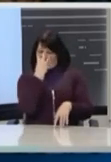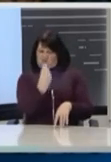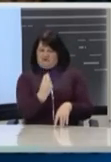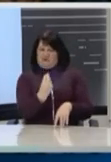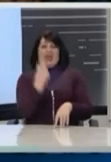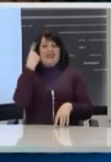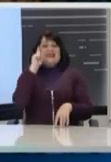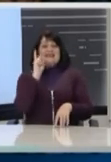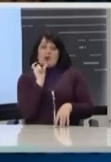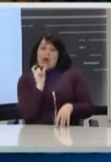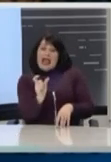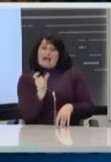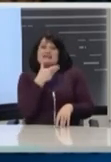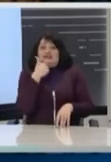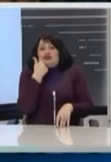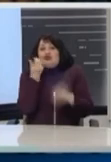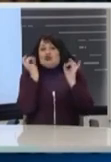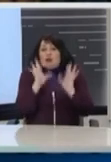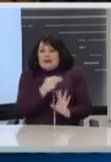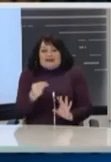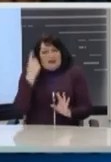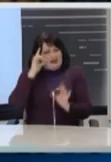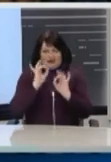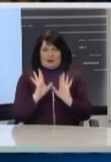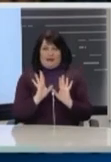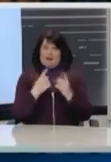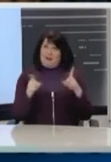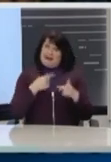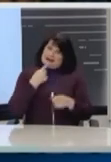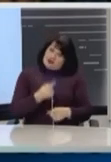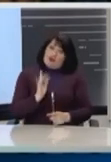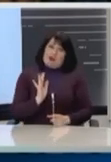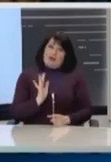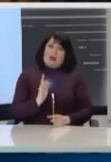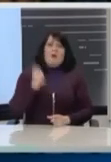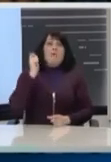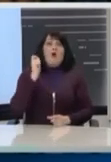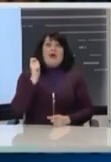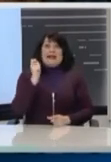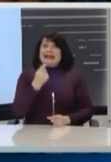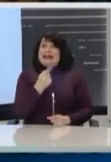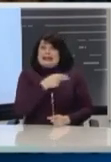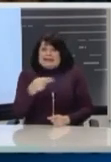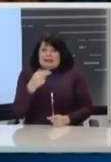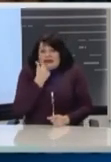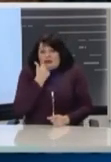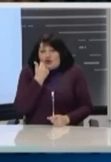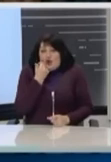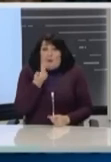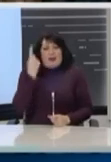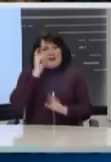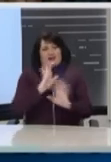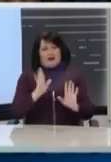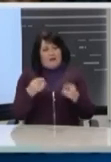ντροπή. Στην Ελλάδα του 2017 δεν ξέρει το πολιτικό κατεστημένο τι λέγεται ντροπή. Ελπίζουμε